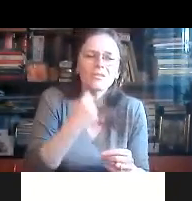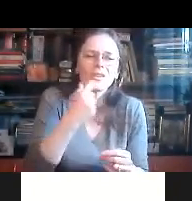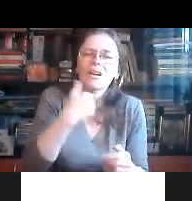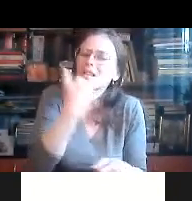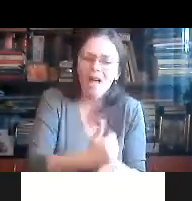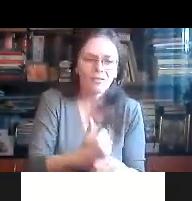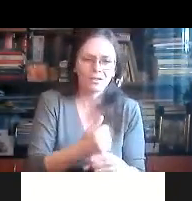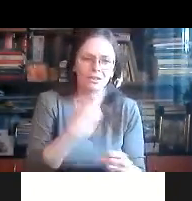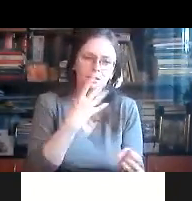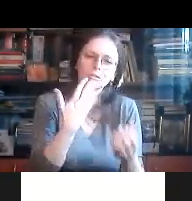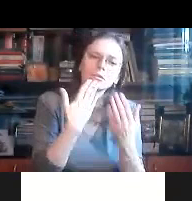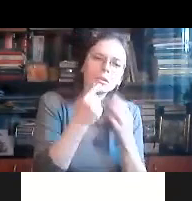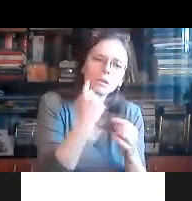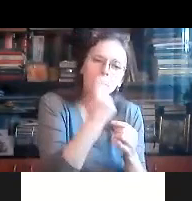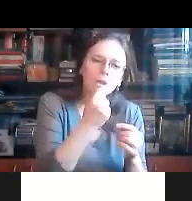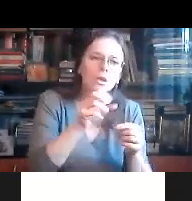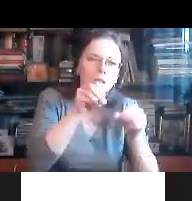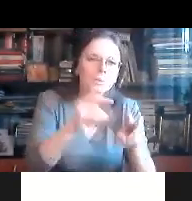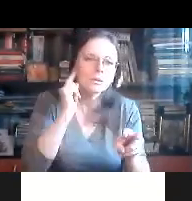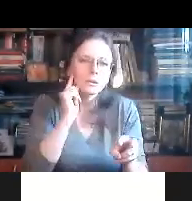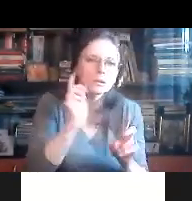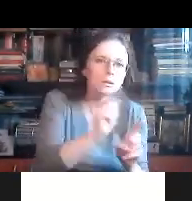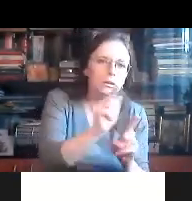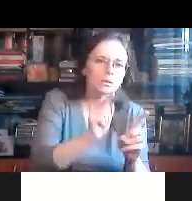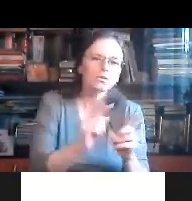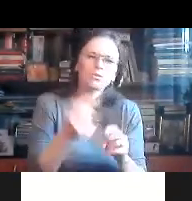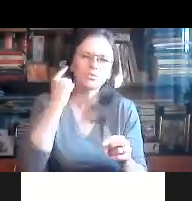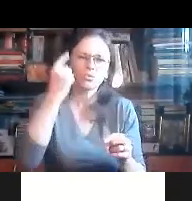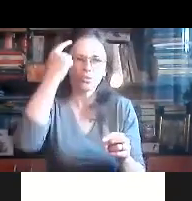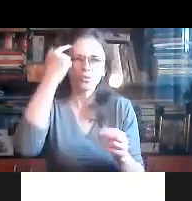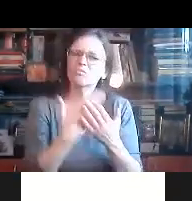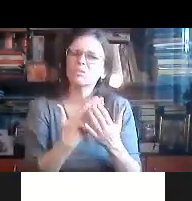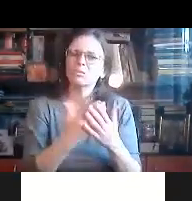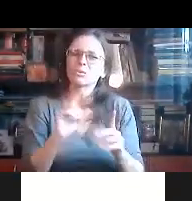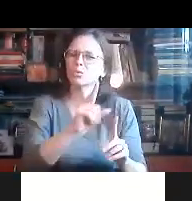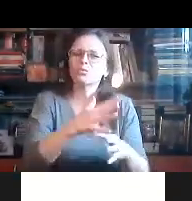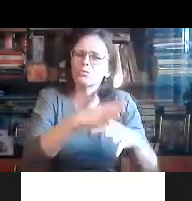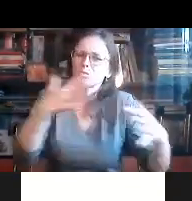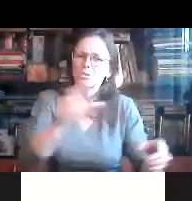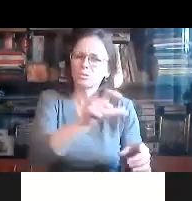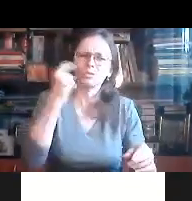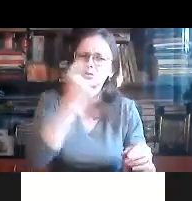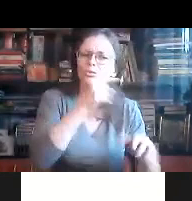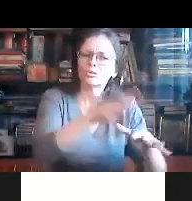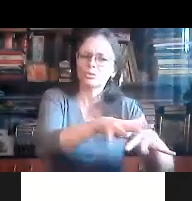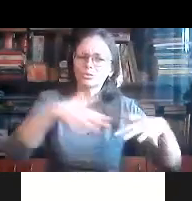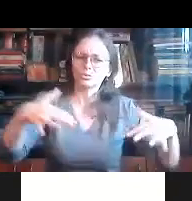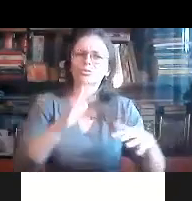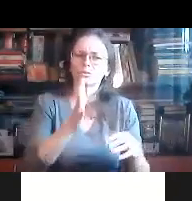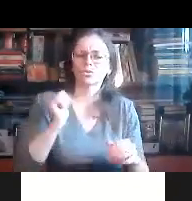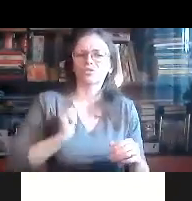что у большинства все-таки будет тогда интерес больше к слову, чем к каким-то экспериментам, связанным с такими технологиями. Так